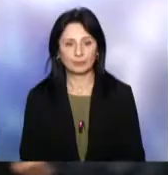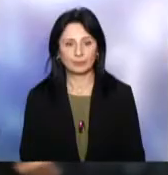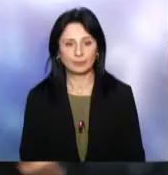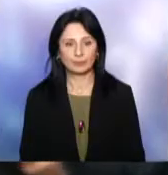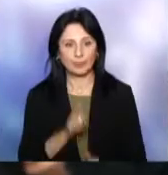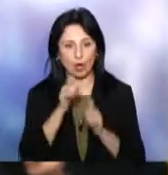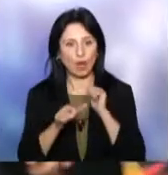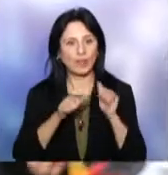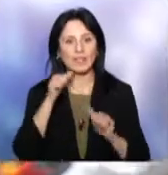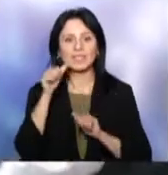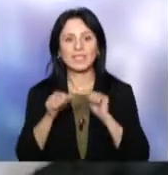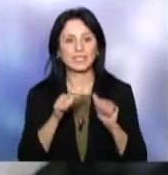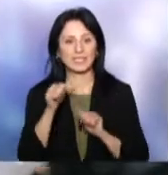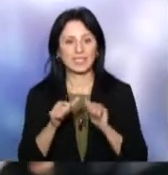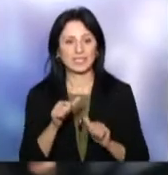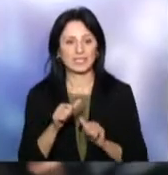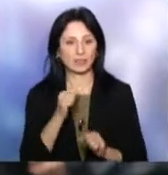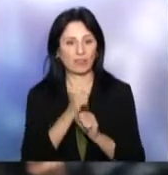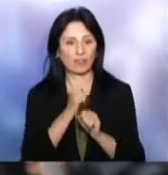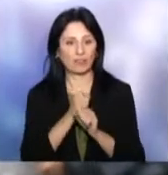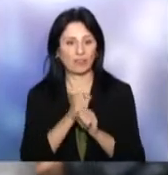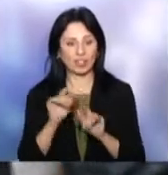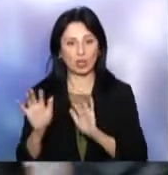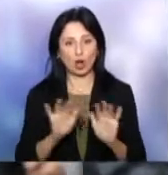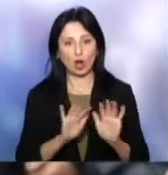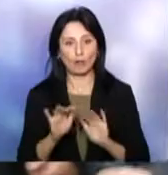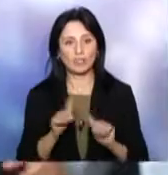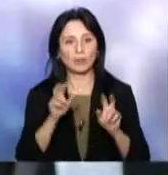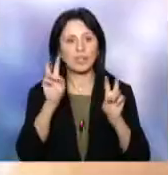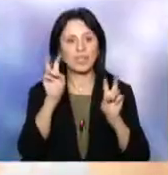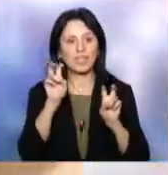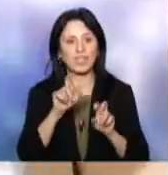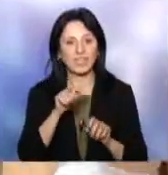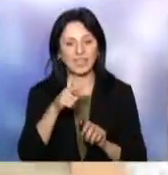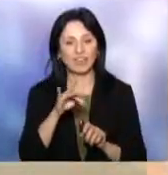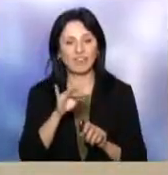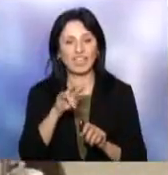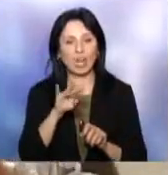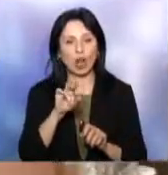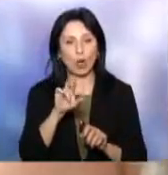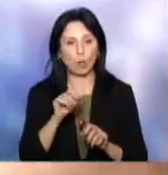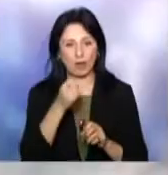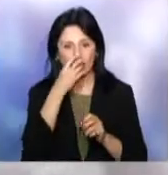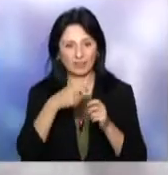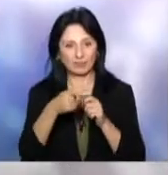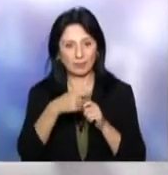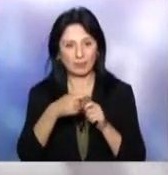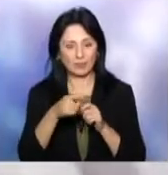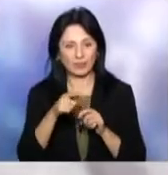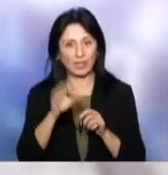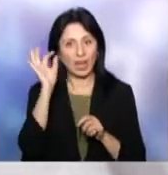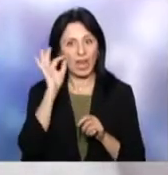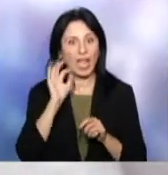ყოველ წელიწადს ვაკეთებ ღონისძიებას, რომელსაც ჰქვია გვირილობა. გერმანიიდან იღებს